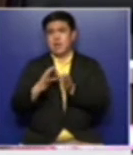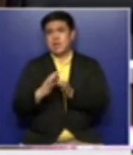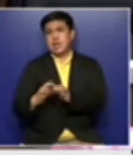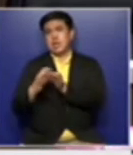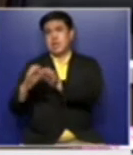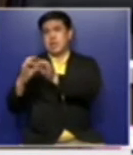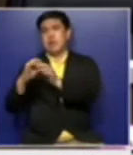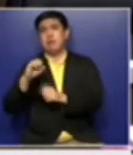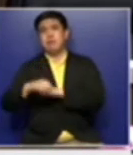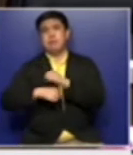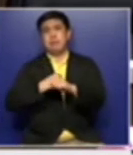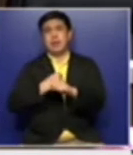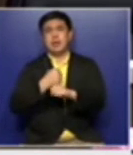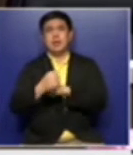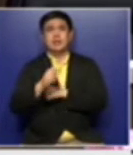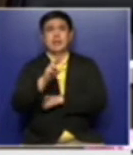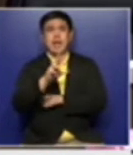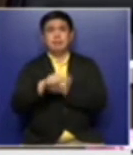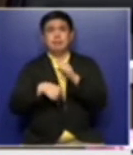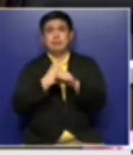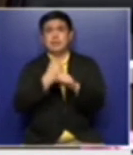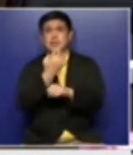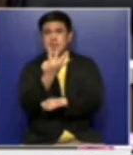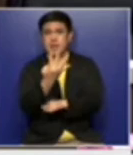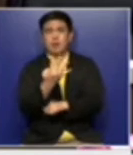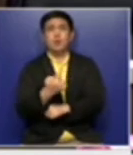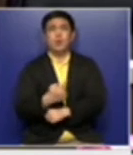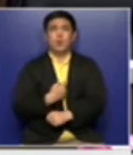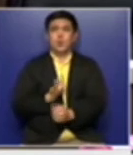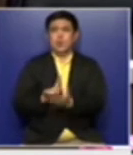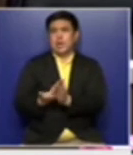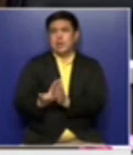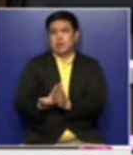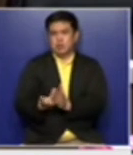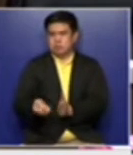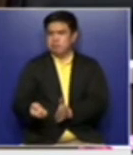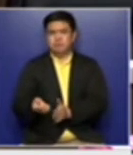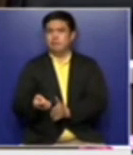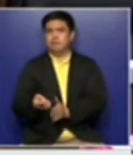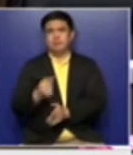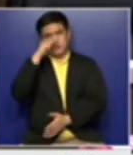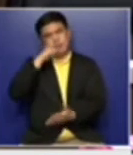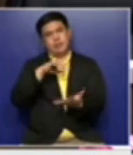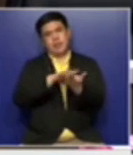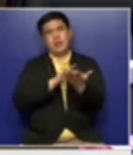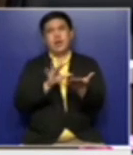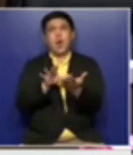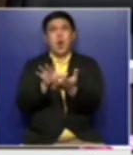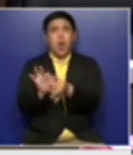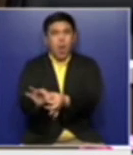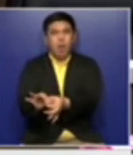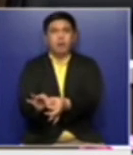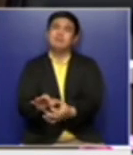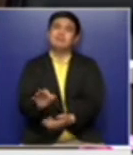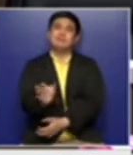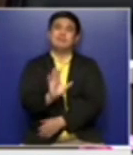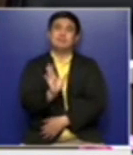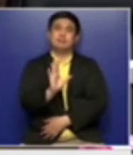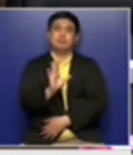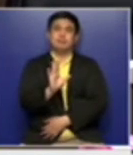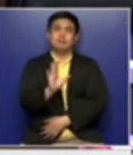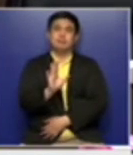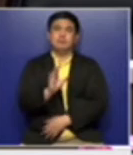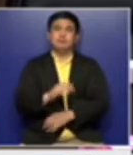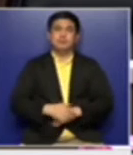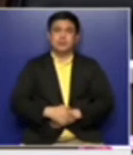ประมาณต่อไปอีก 3-4 ปีซึ่งทำให้งบประมาณของประเทศเรานะครับต้องผูก